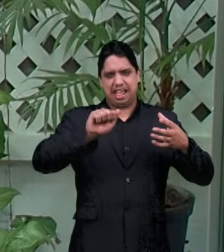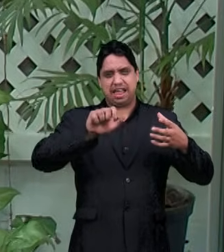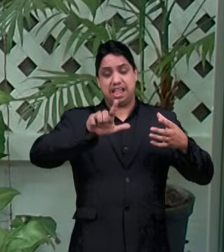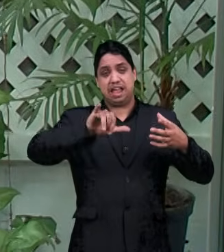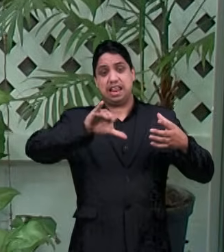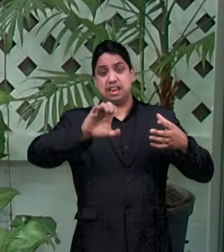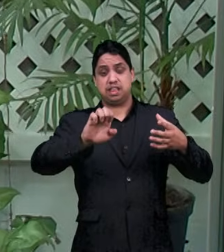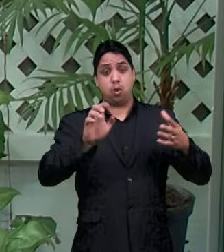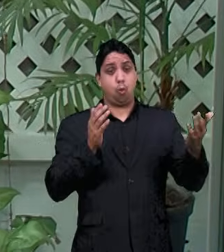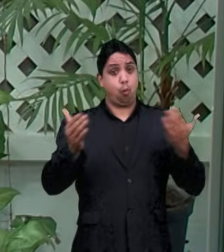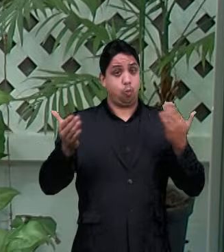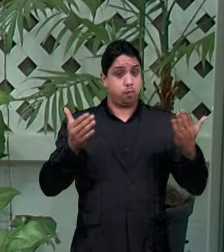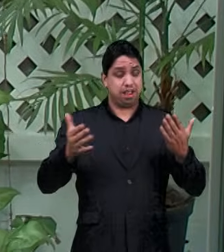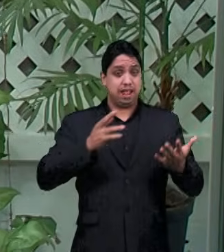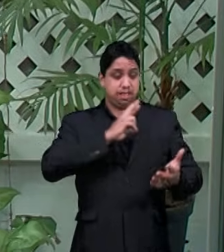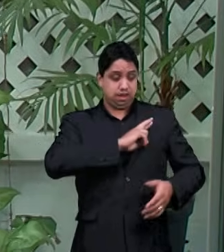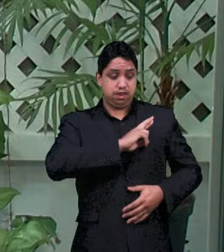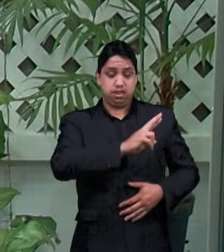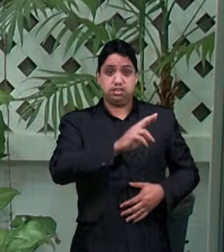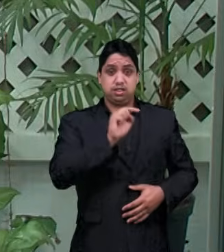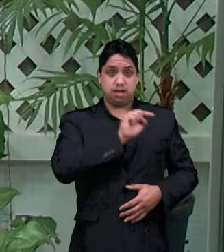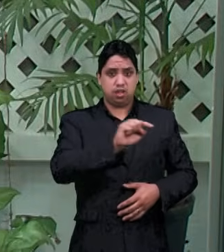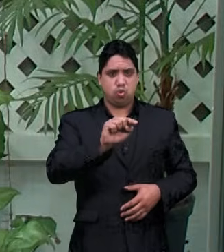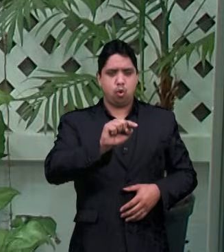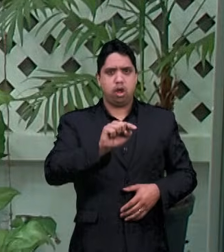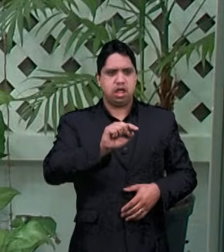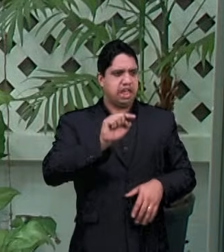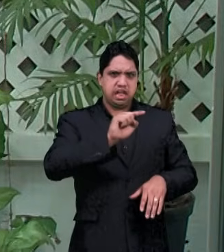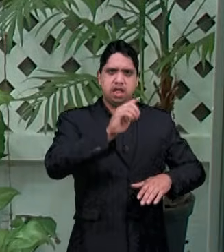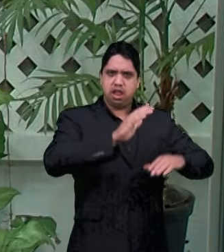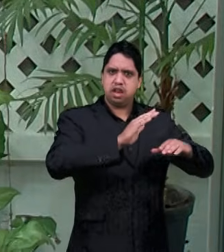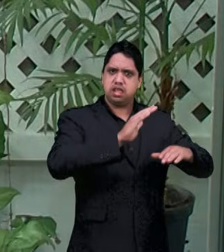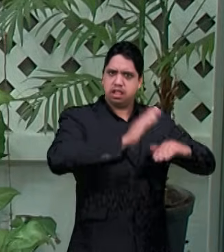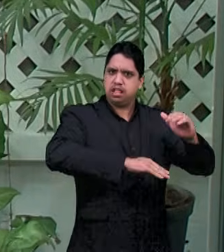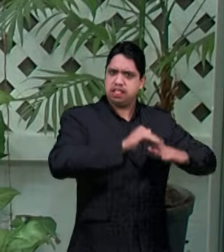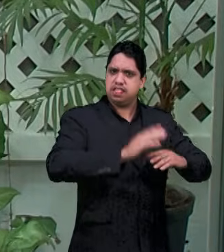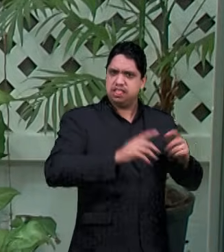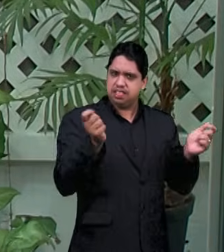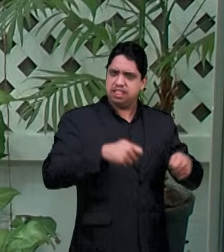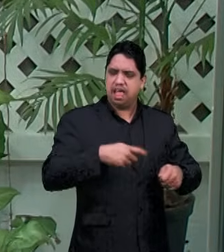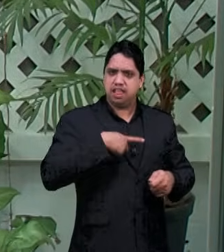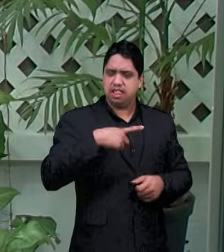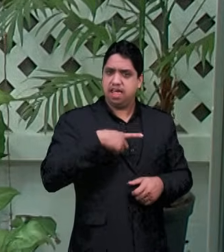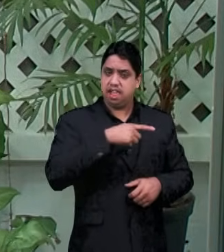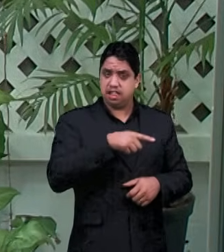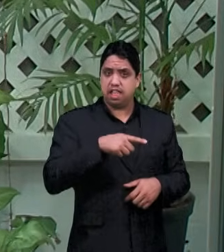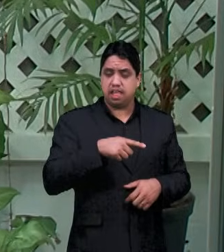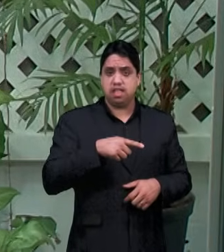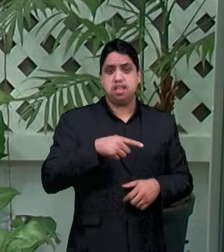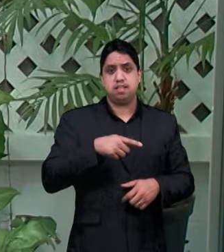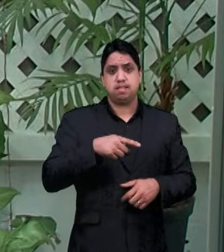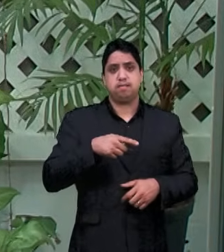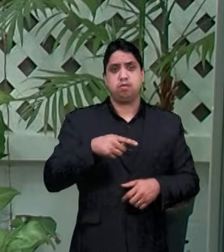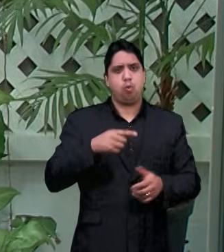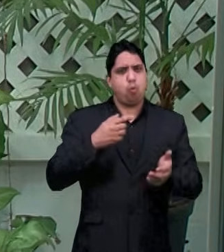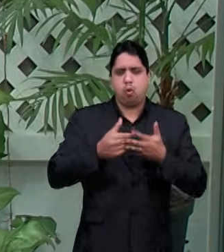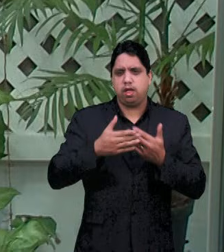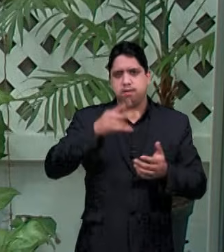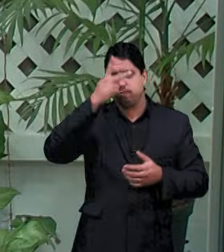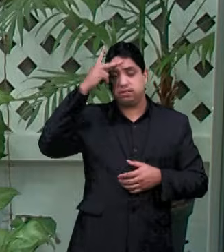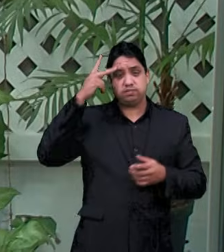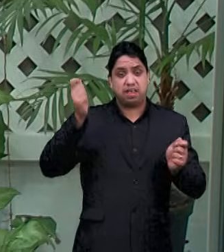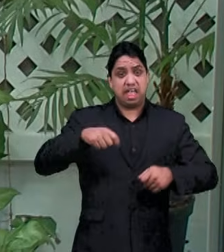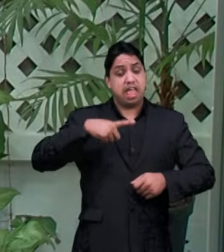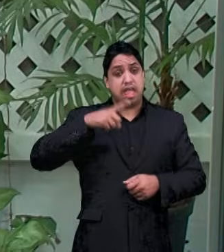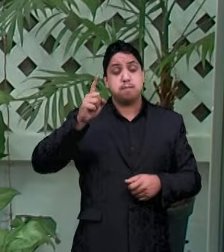la compétence pour faire cela. N'importe qui, nous aussi nous pouvons faire ça. N'importe qui, c'est